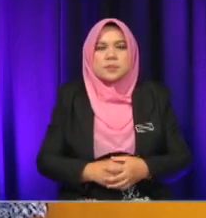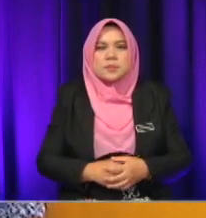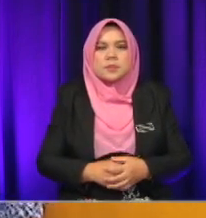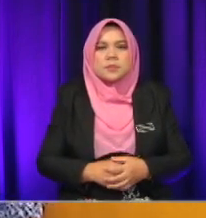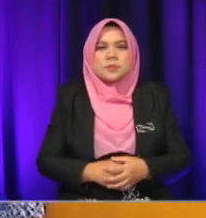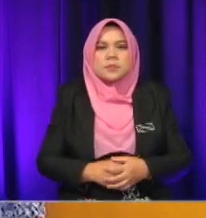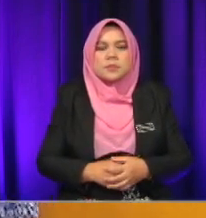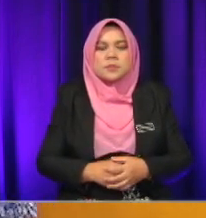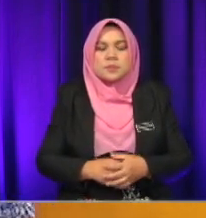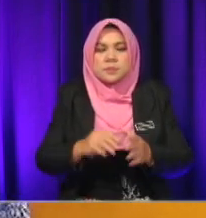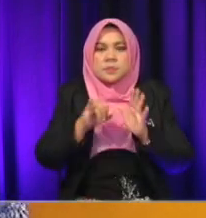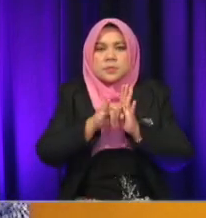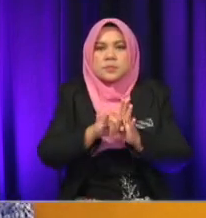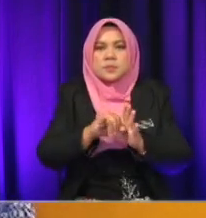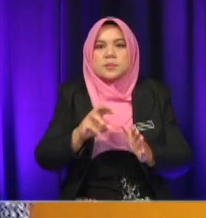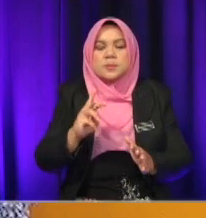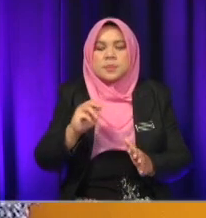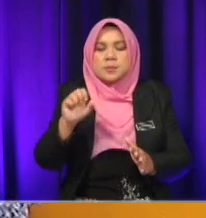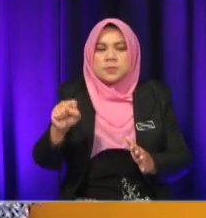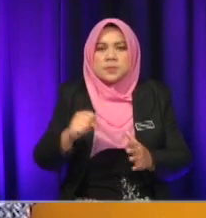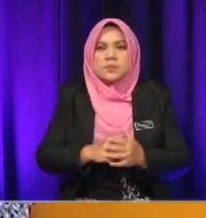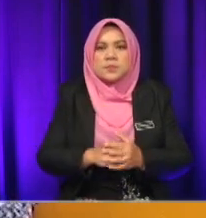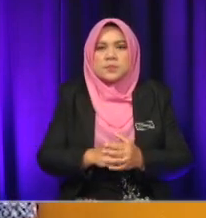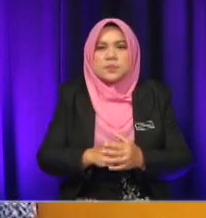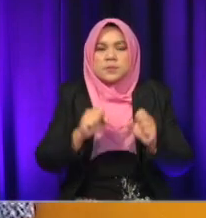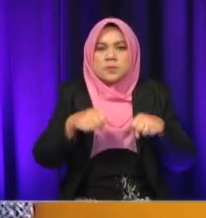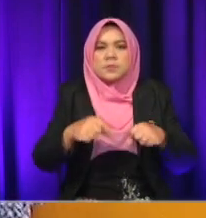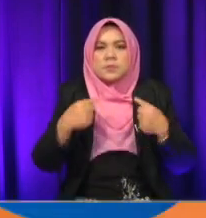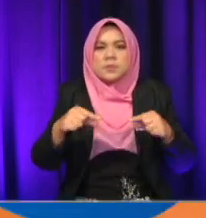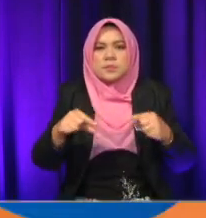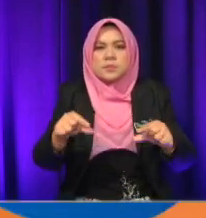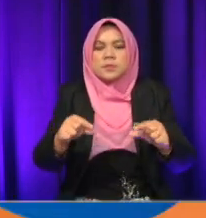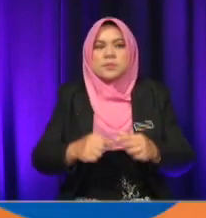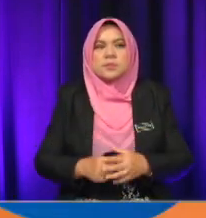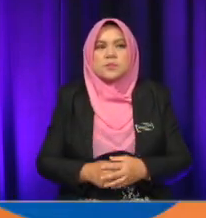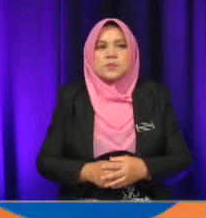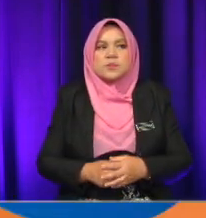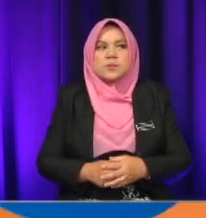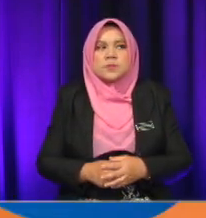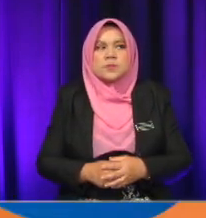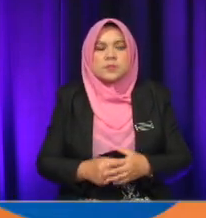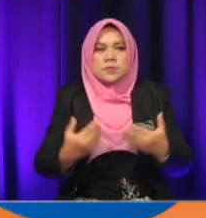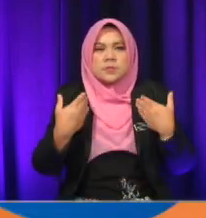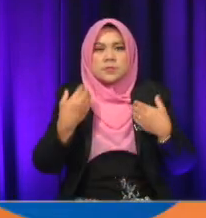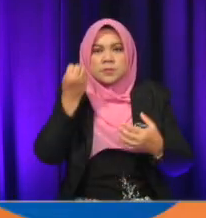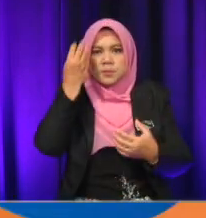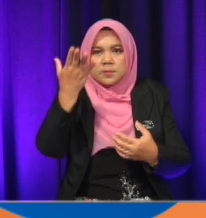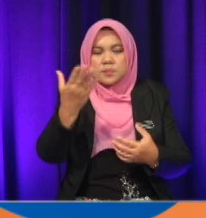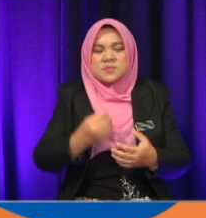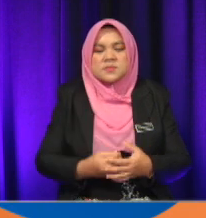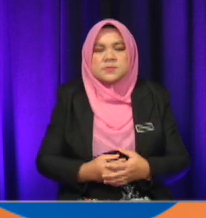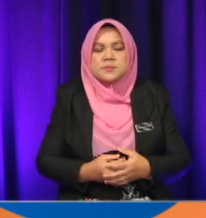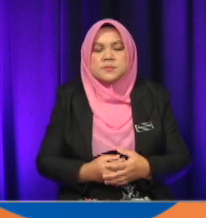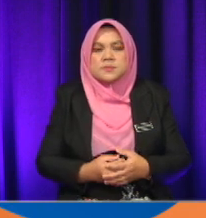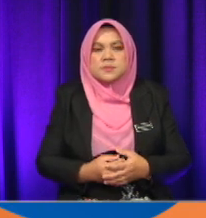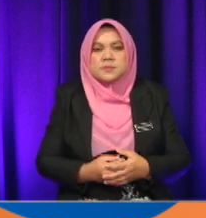Okey, jadi iklan media elektronik, dia boleh bergerak. Wah, kan? Ada animasi. Jadi ada informasi kat situ.